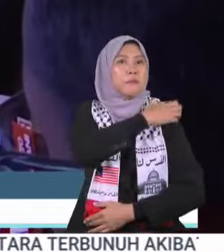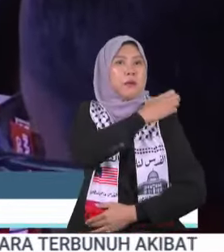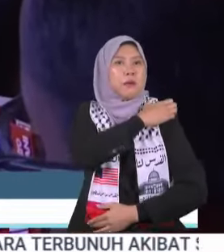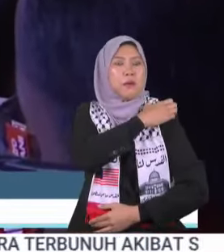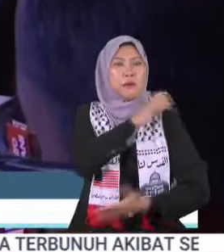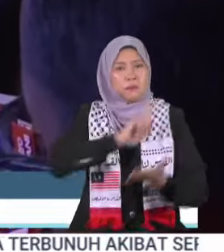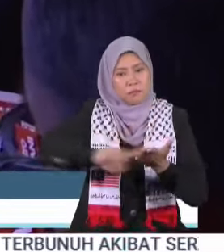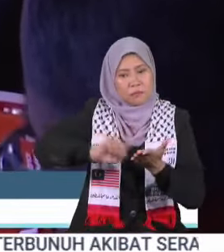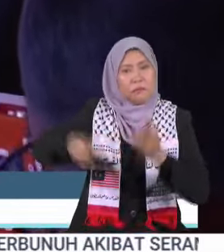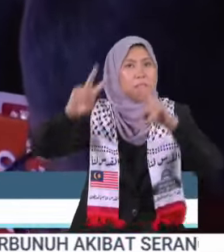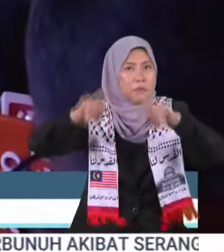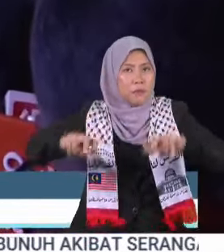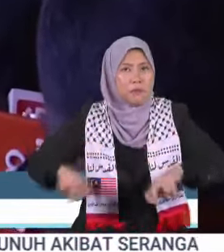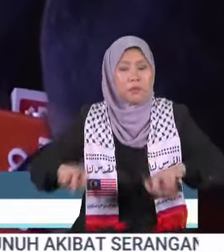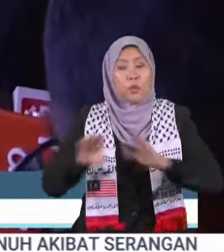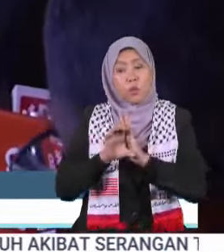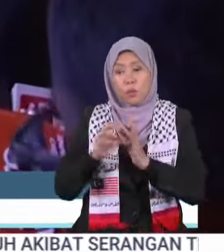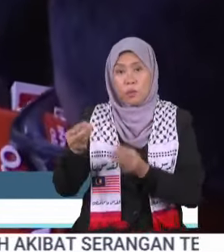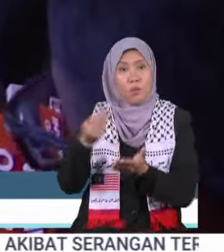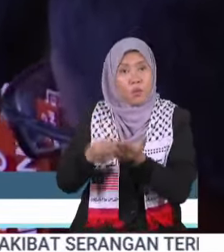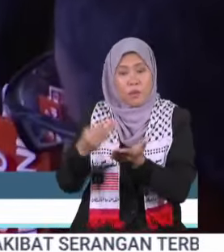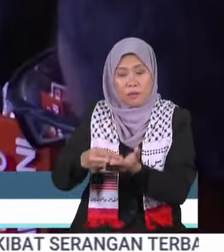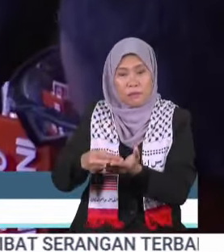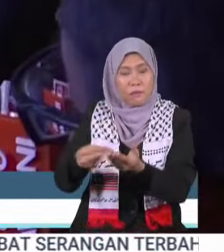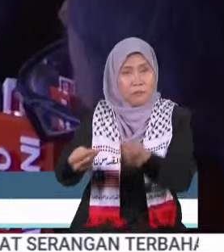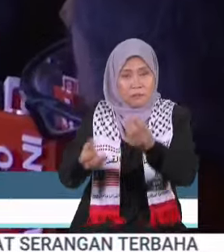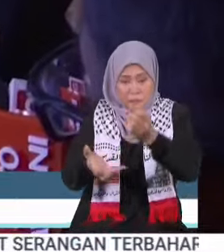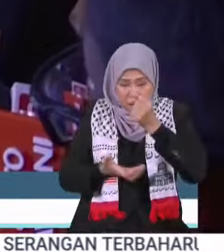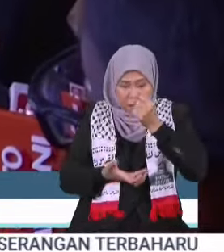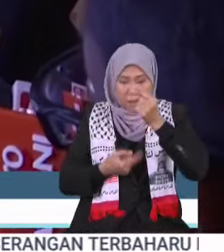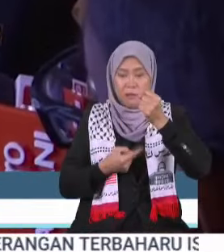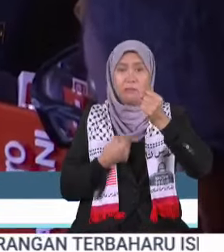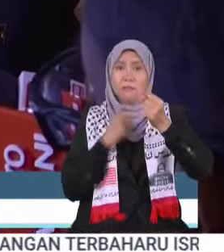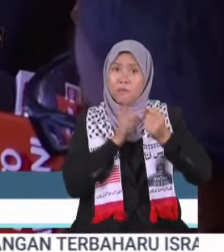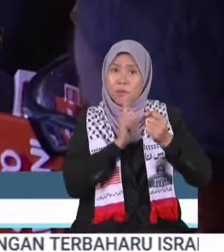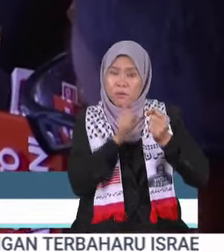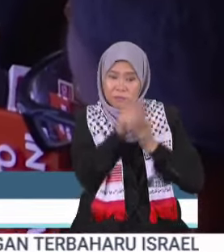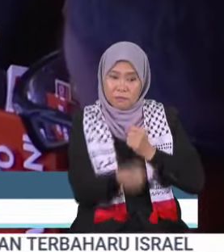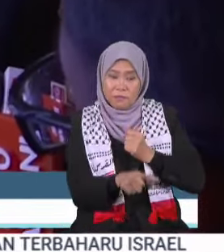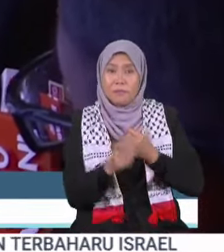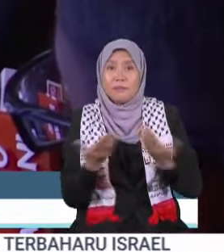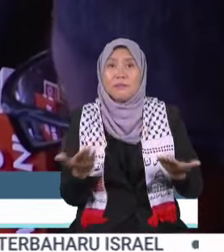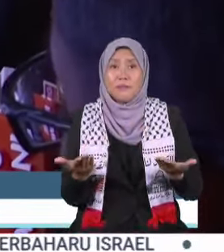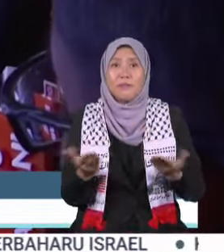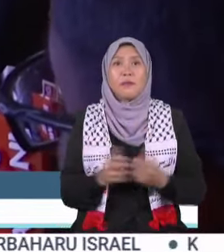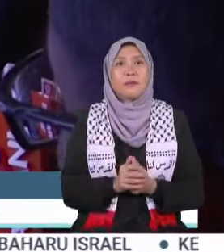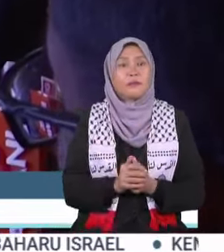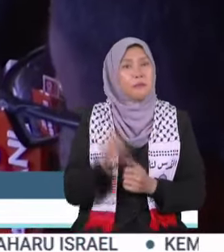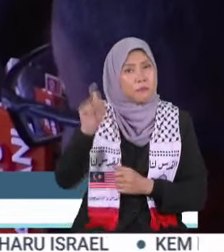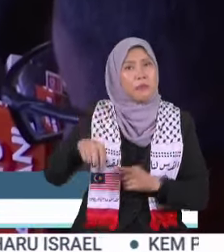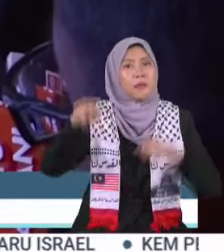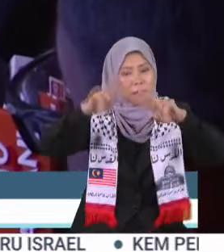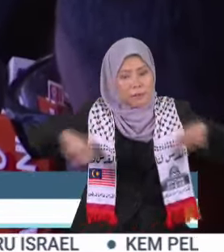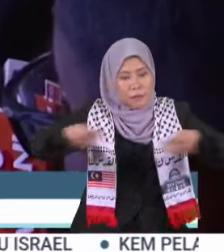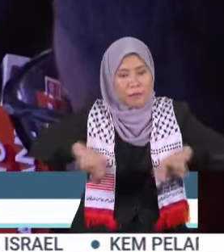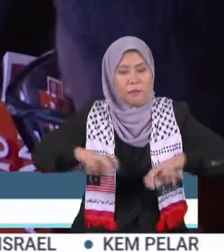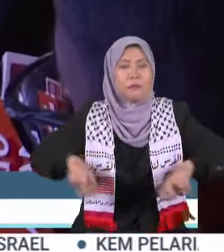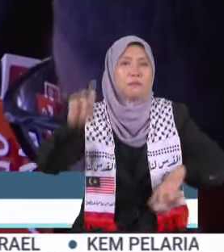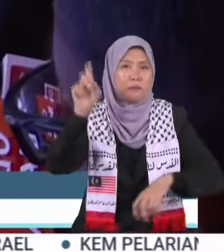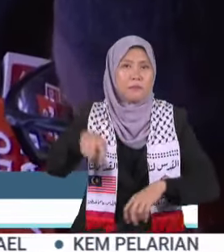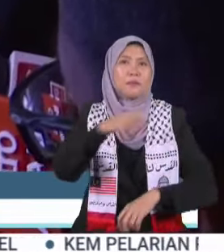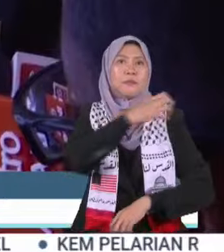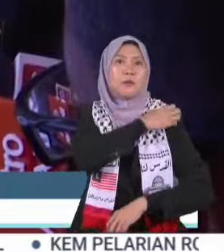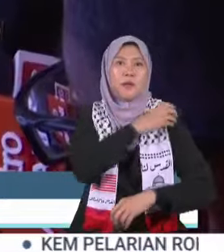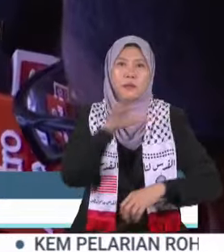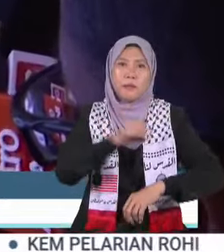penyasat katalah dihantar kepada you betul ke ini memang perkara-perkara yang perlu disiasat dengan teliti Oleh pegaai penyiasat sebab itu